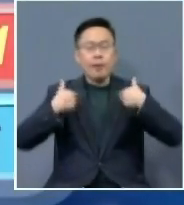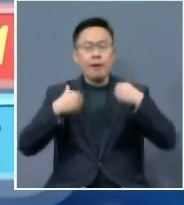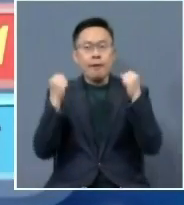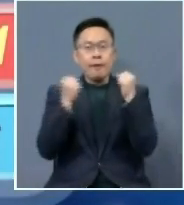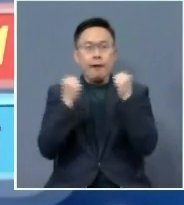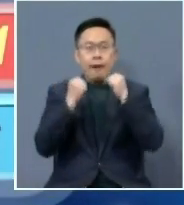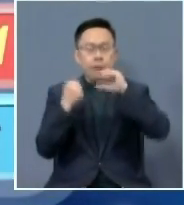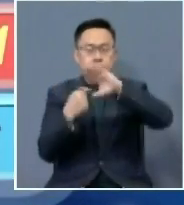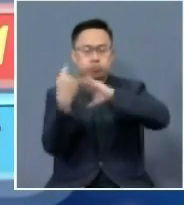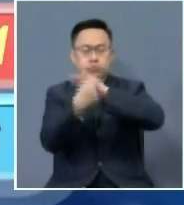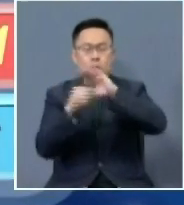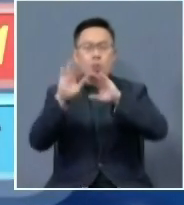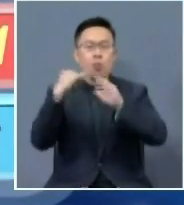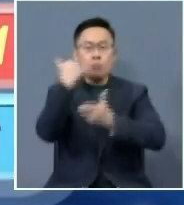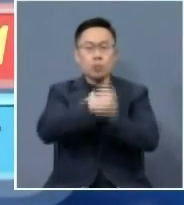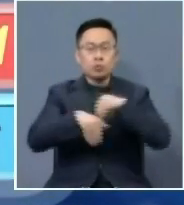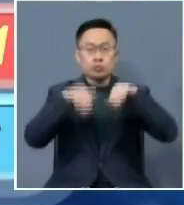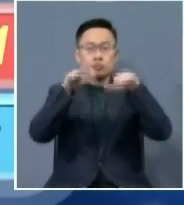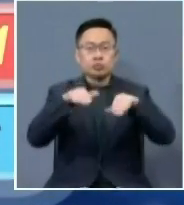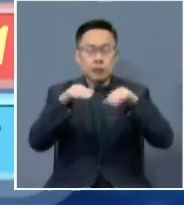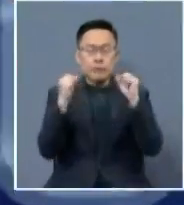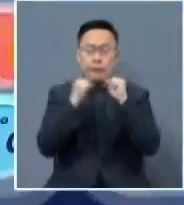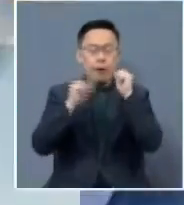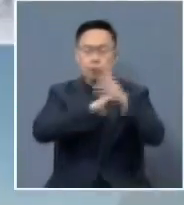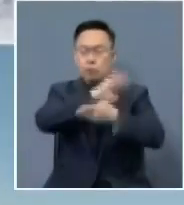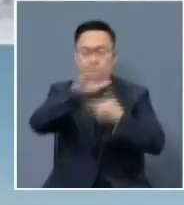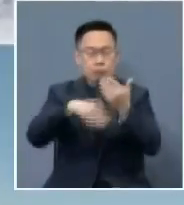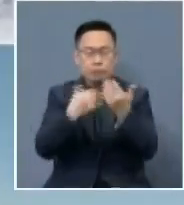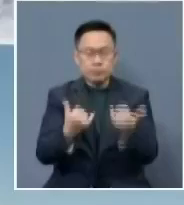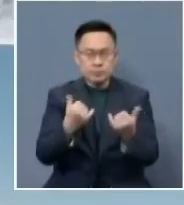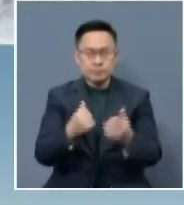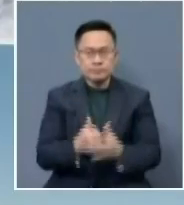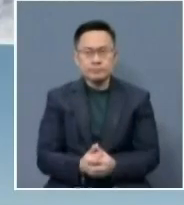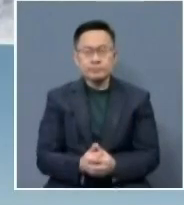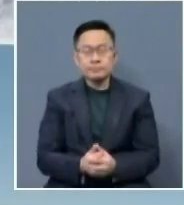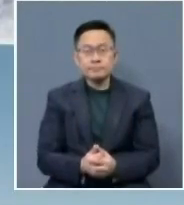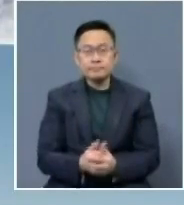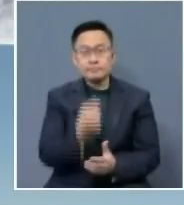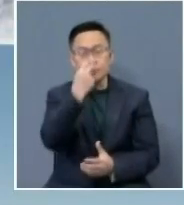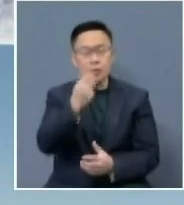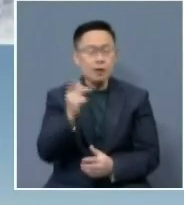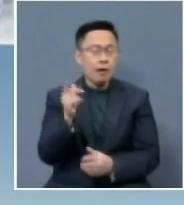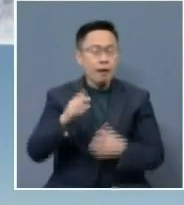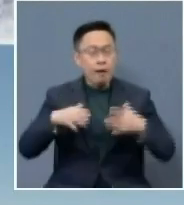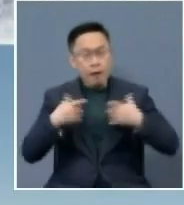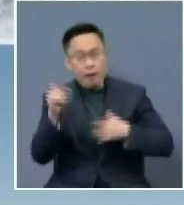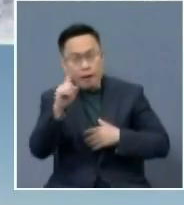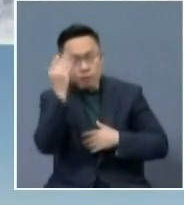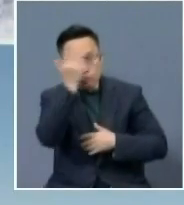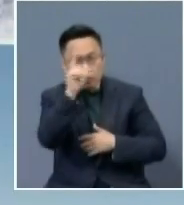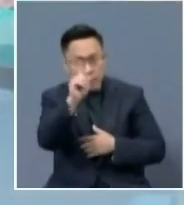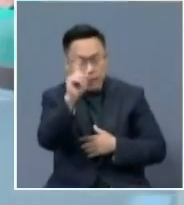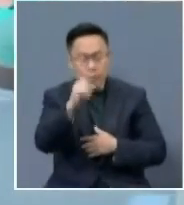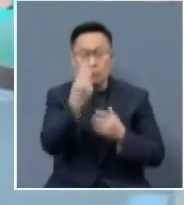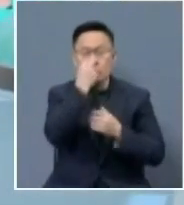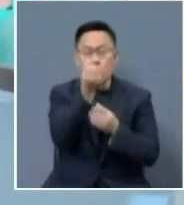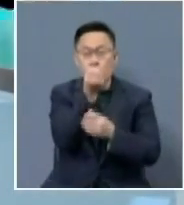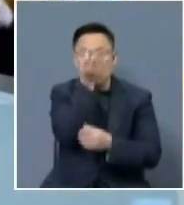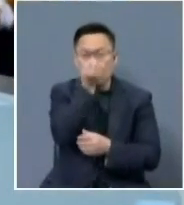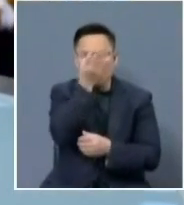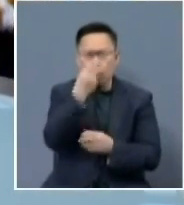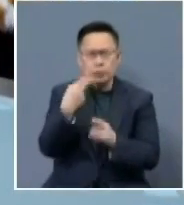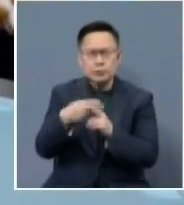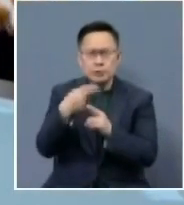ทุกเมืองเลยนะคะมาดูสีสันในต่างประเทศกันหน่อยค่ะจะพาคุณผู้ชมไปชมความสวยงามของดอกหอ